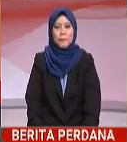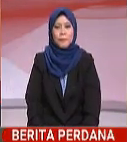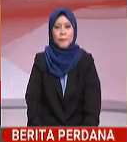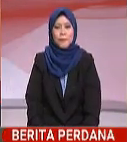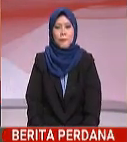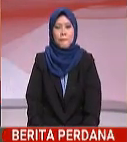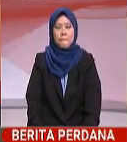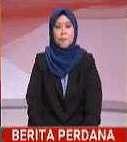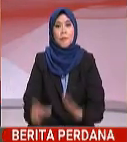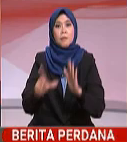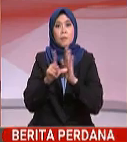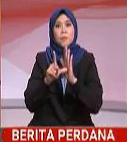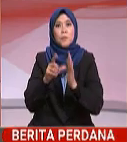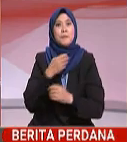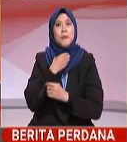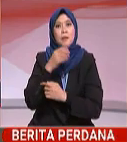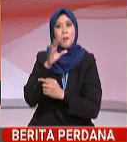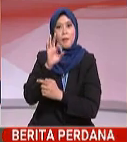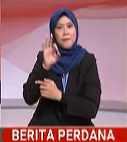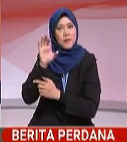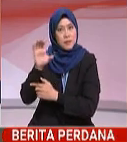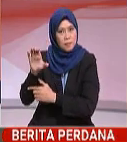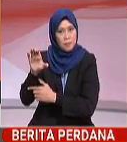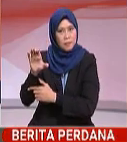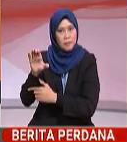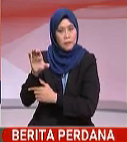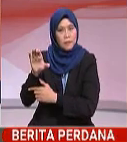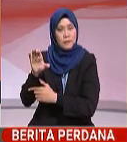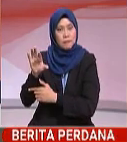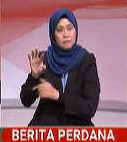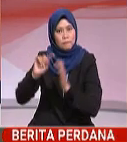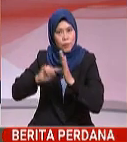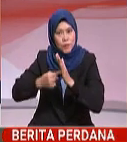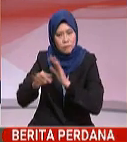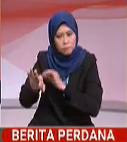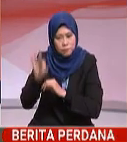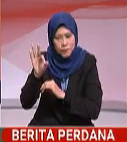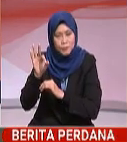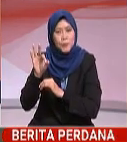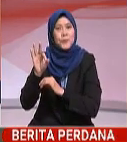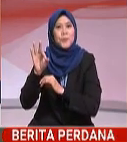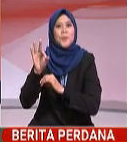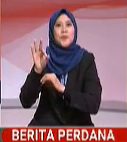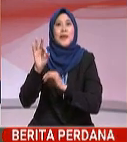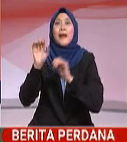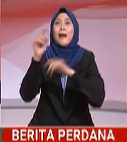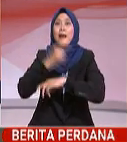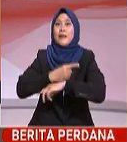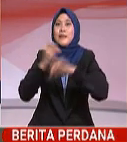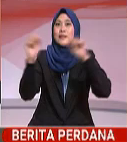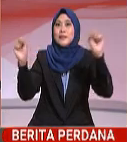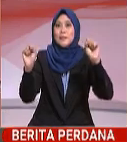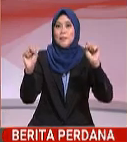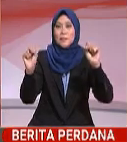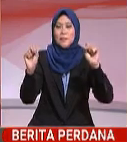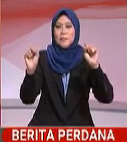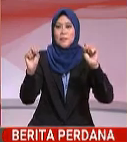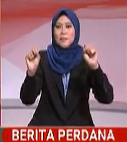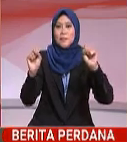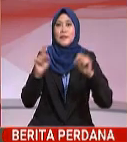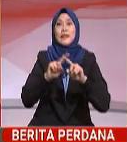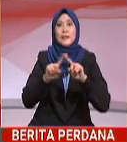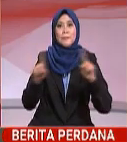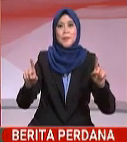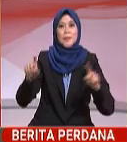Sebenarnya logo Perak FC ini telah pun kita kenal pasti pada Selasa. Ya? Selasa, cuma